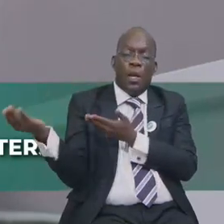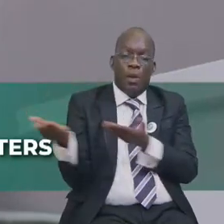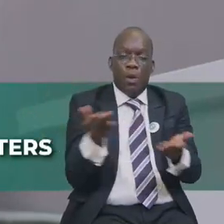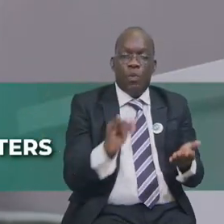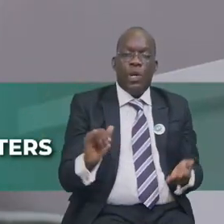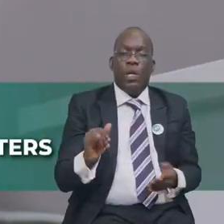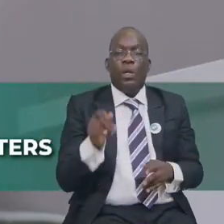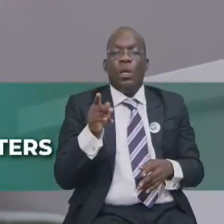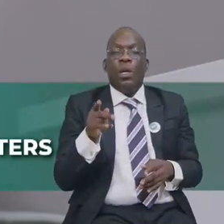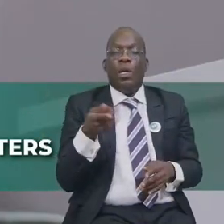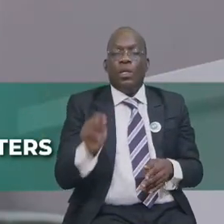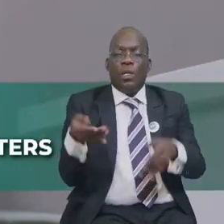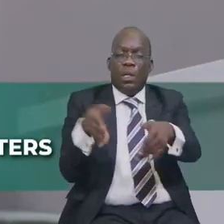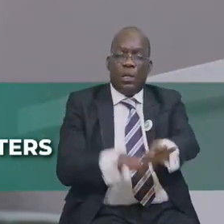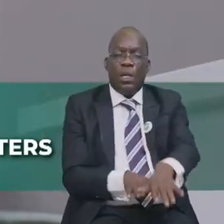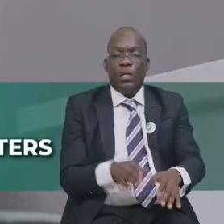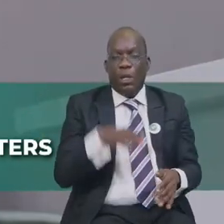amenaient un mort.